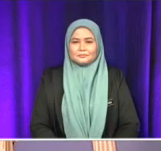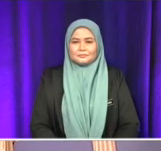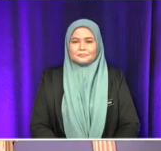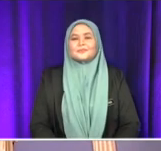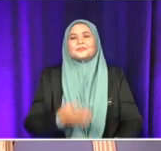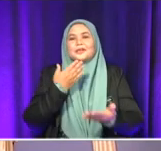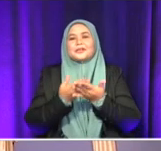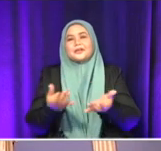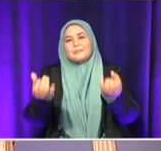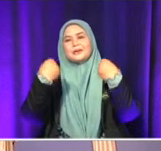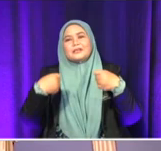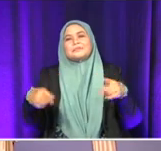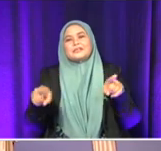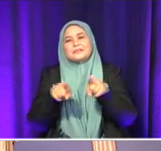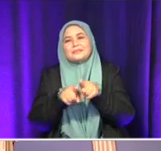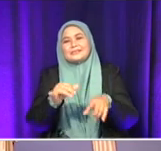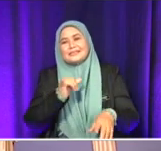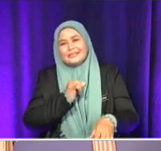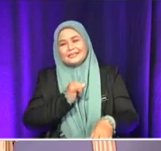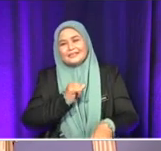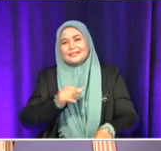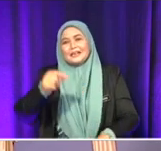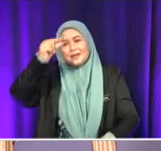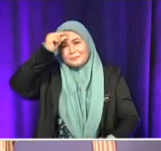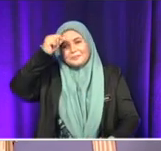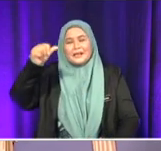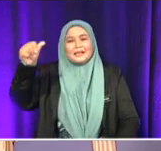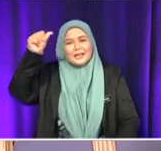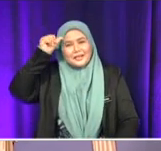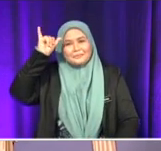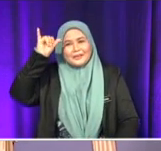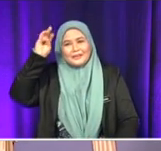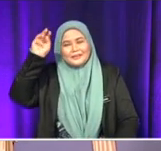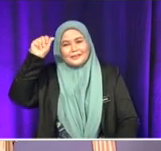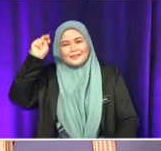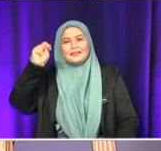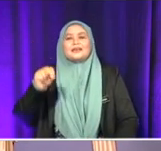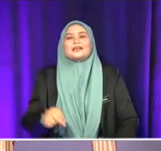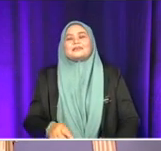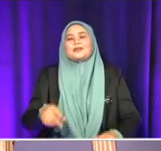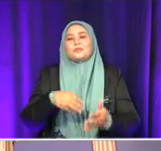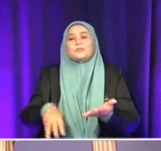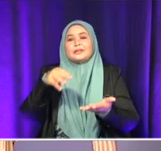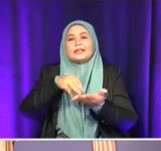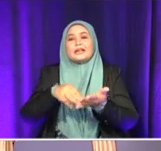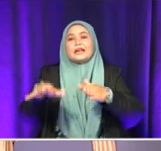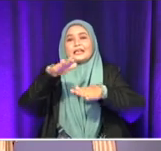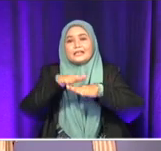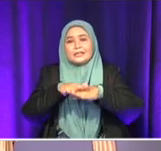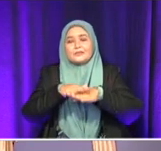Baiklah kembali bersama saya Mas Ivan Asmadi di TV KPM dalam slot Menengah Atas nama pelajaran sejarah